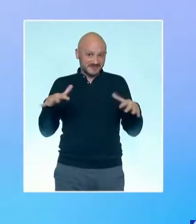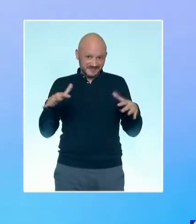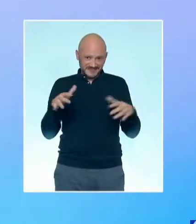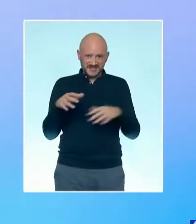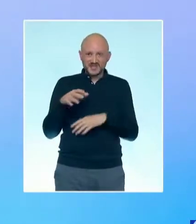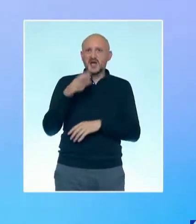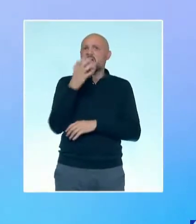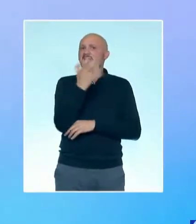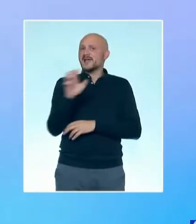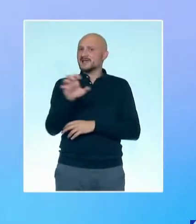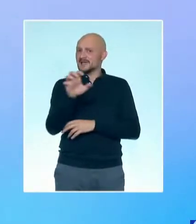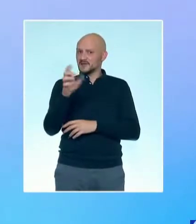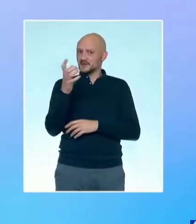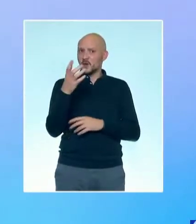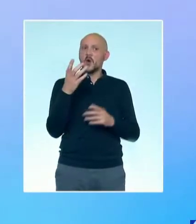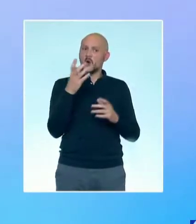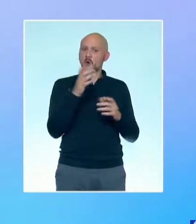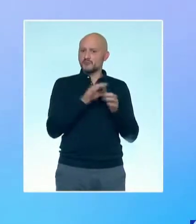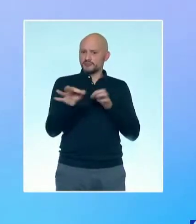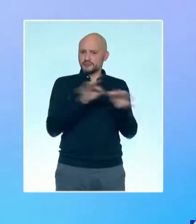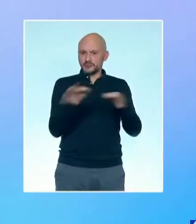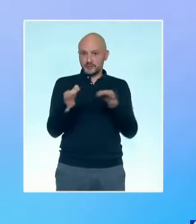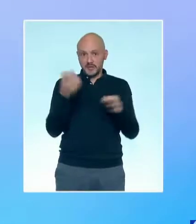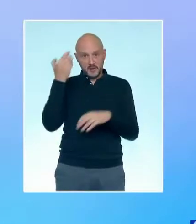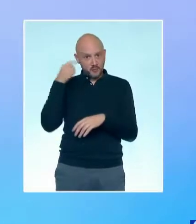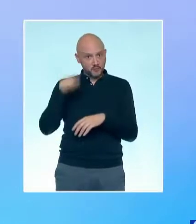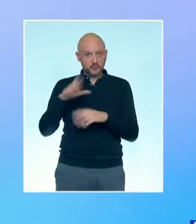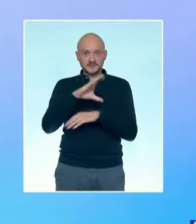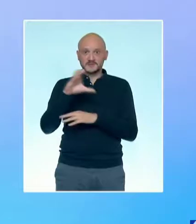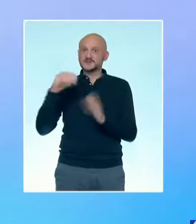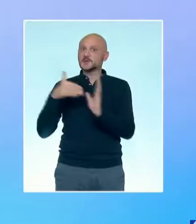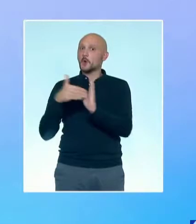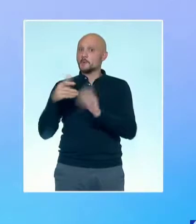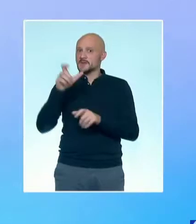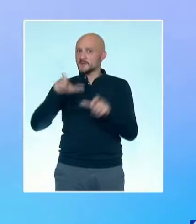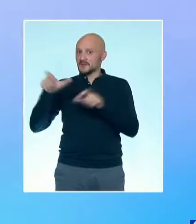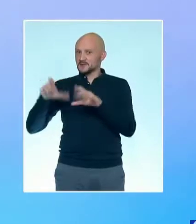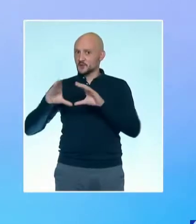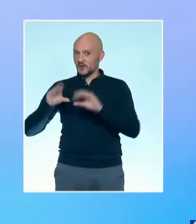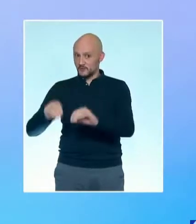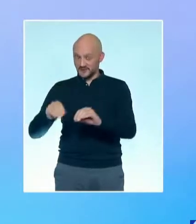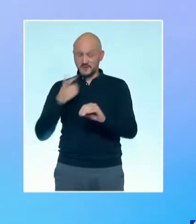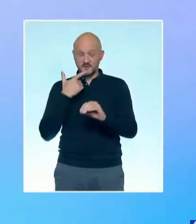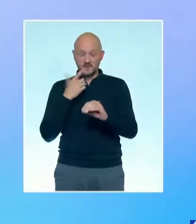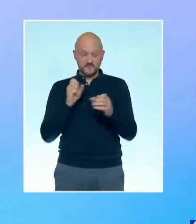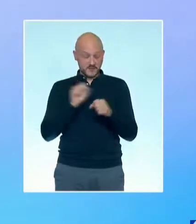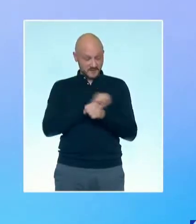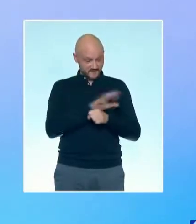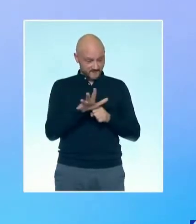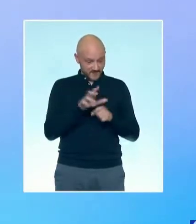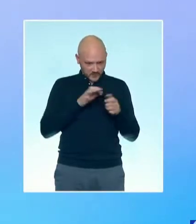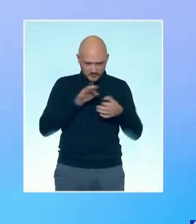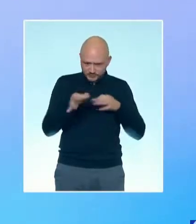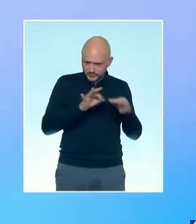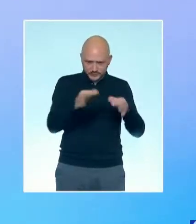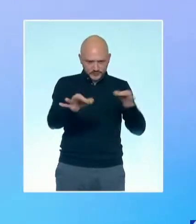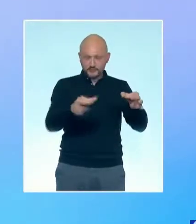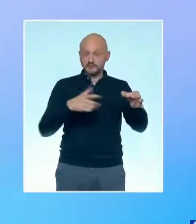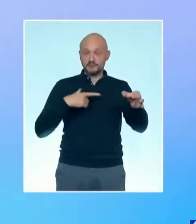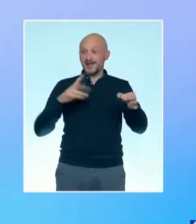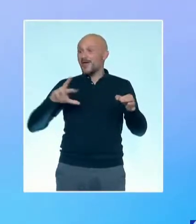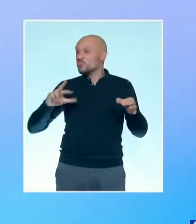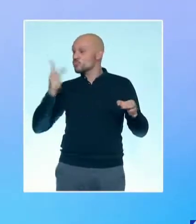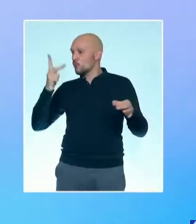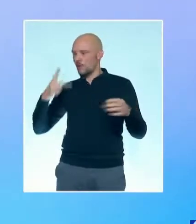supérieur à 400 pour 100 000 habitants. Ça veut dire déjà une circulation du virus qui est supérieure au niveau du pic atteint lors